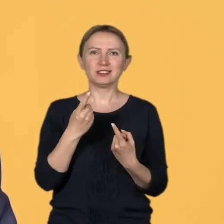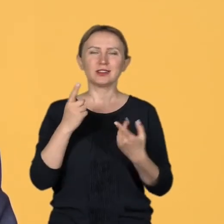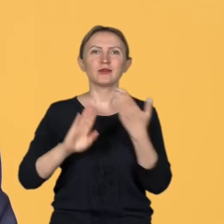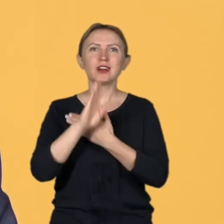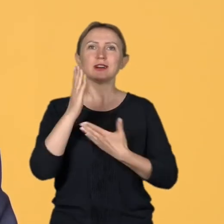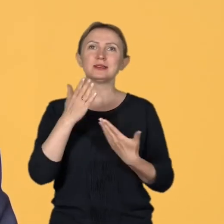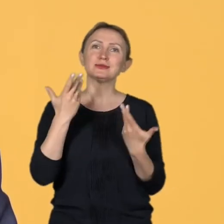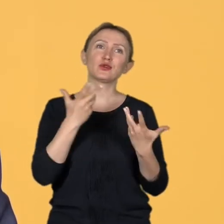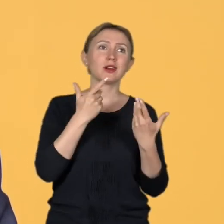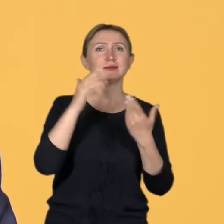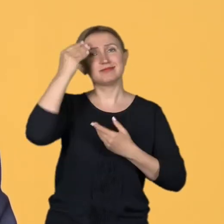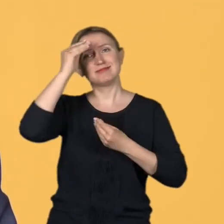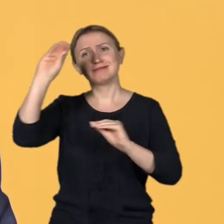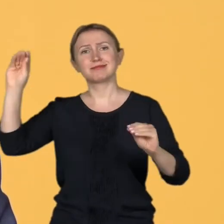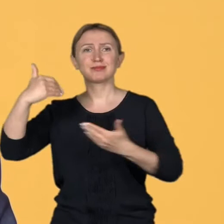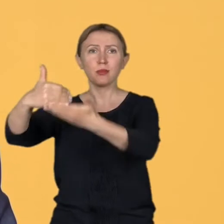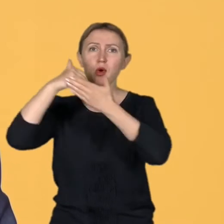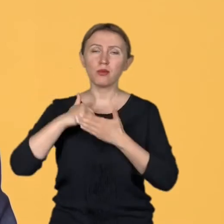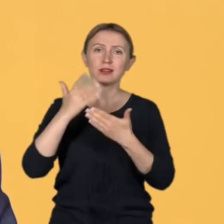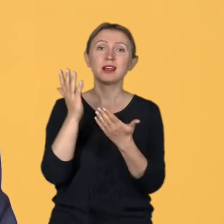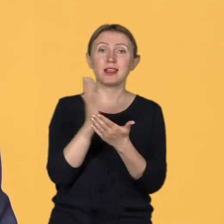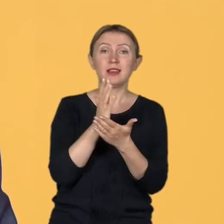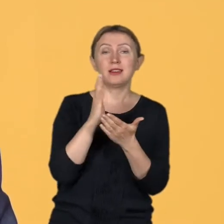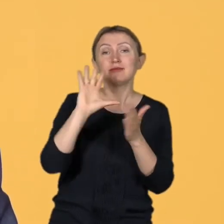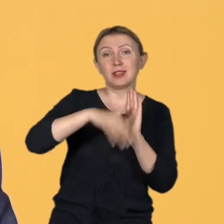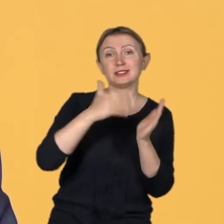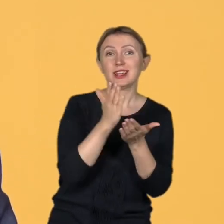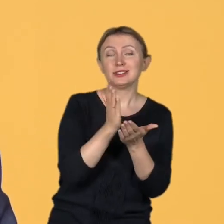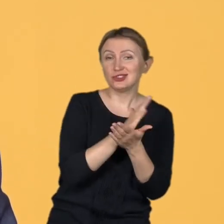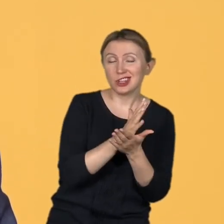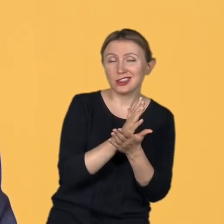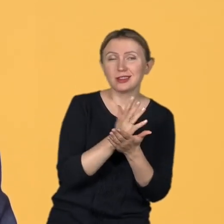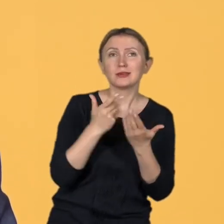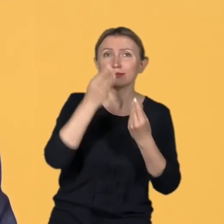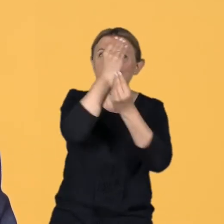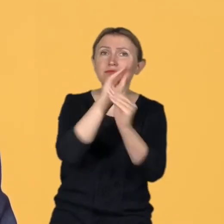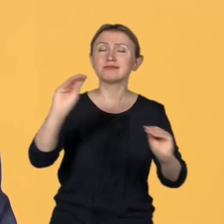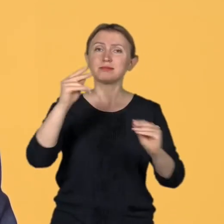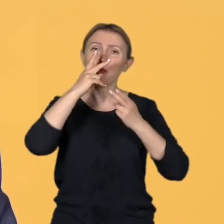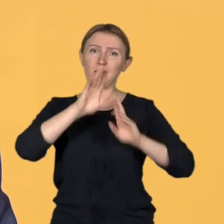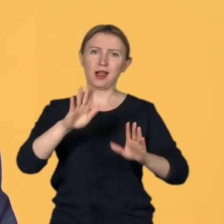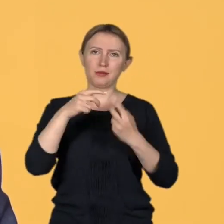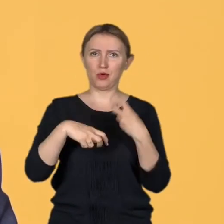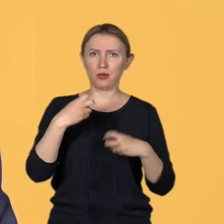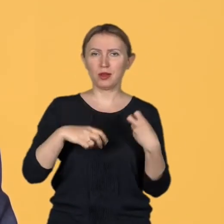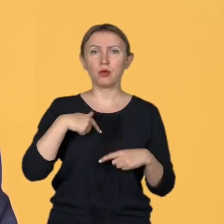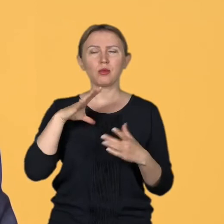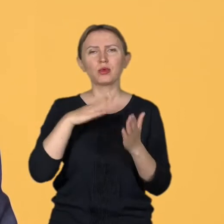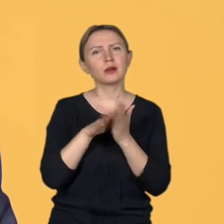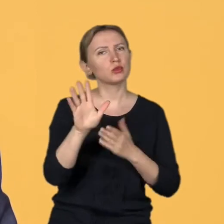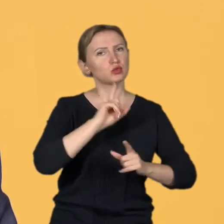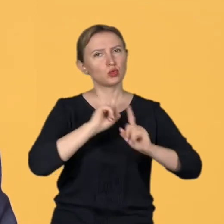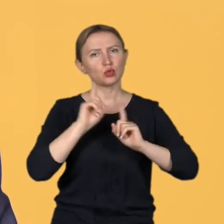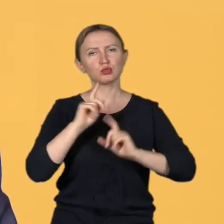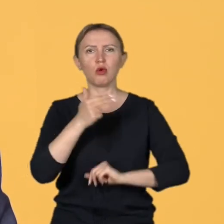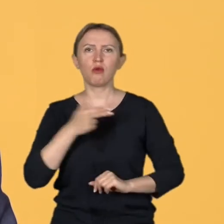takiego wołania trochę o pomoc, tak, dla tych miast średnich przedstawić, bo pojawiły się jakieś, można powiedzieć, zaczątki